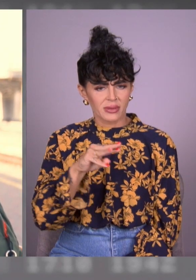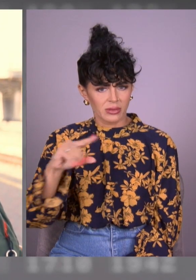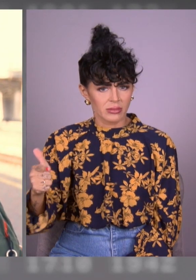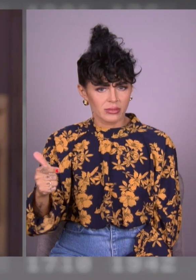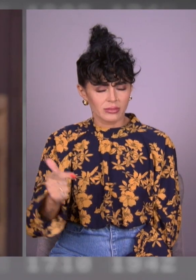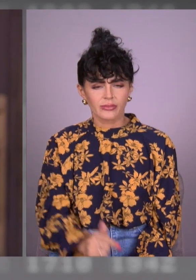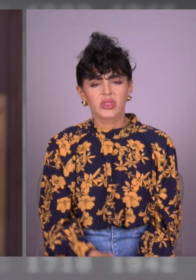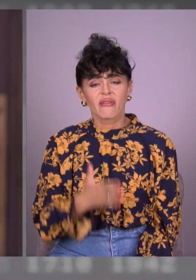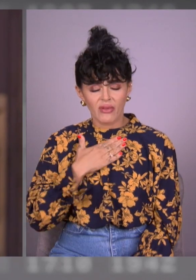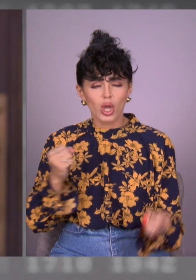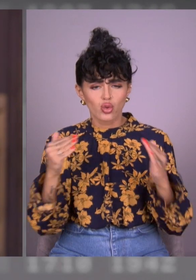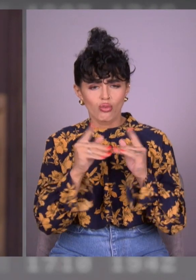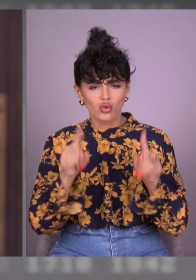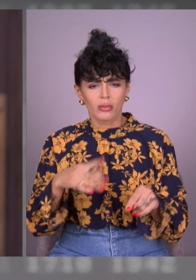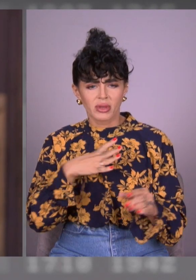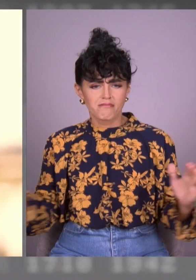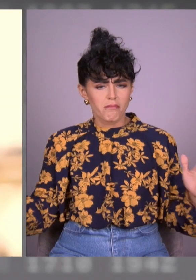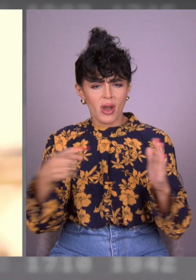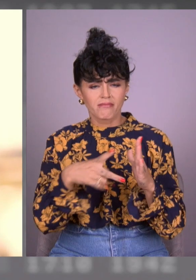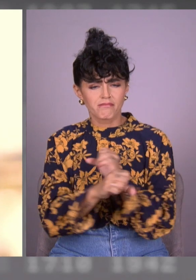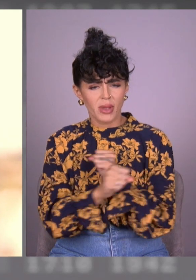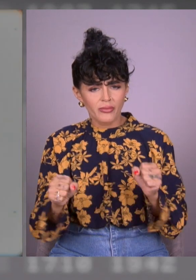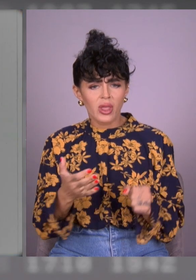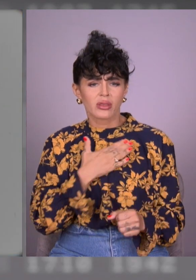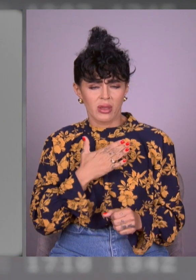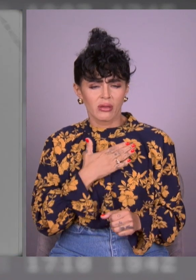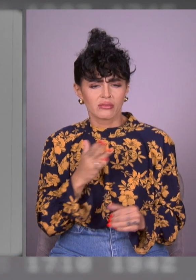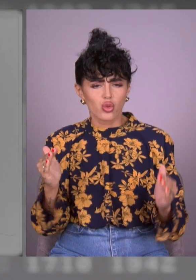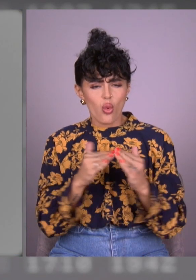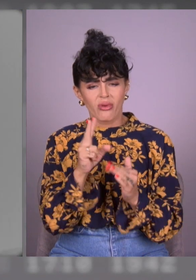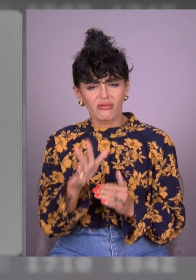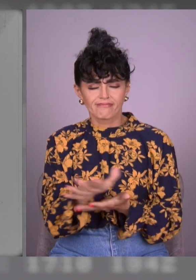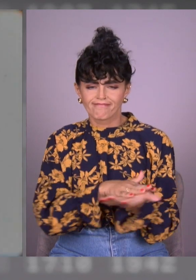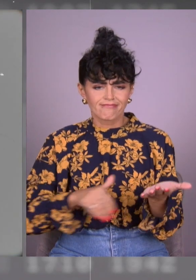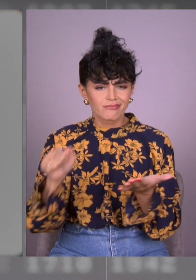були влучання. Наше помешкання постраждало.